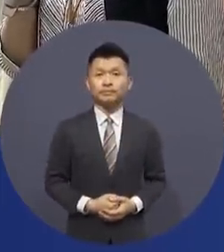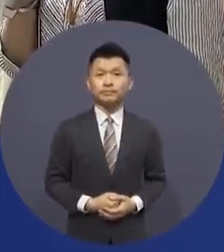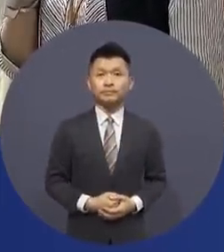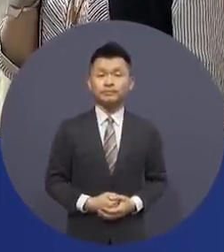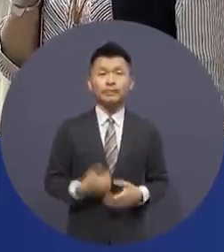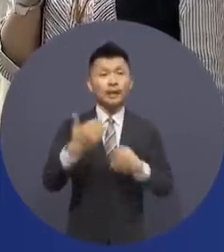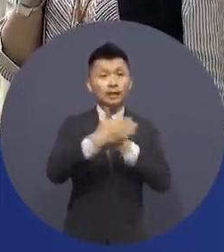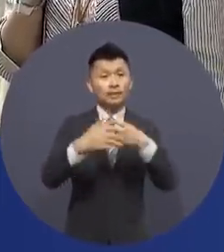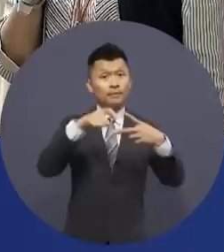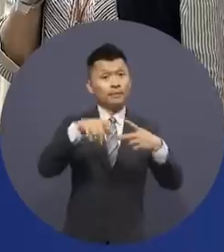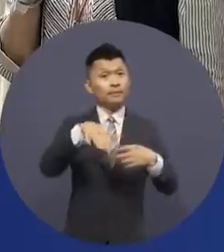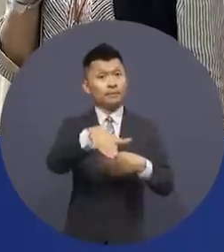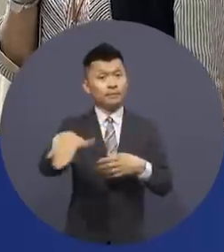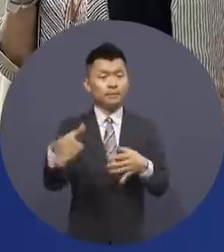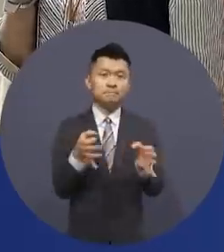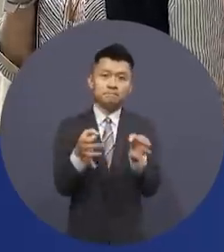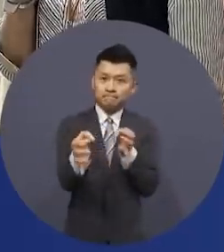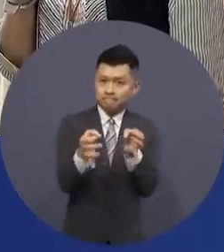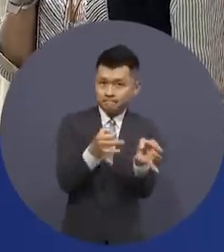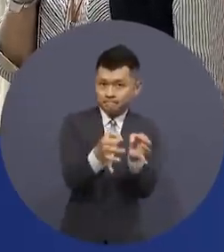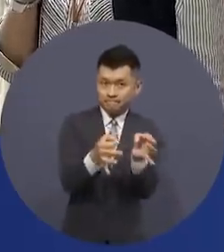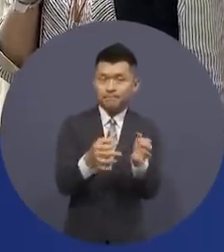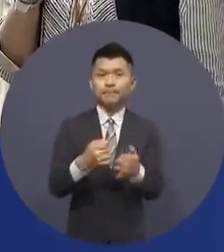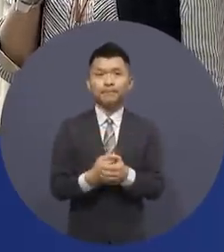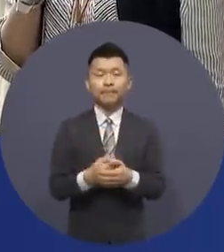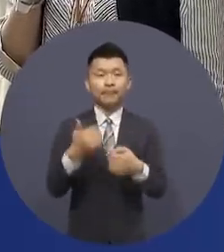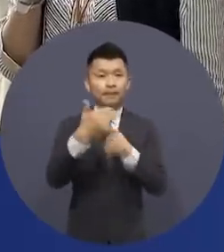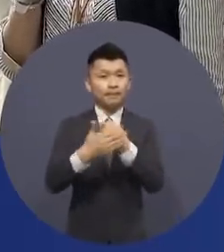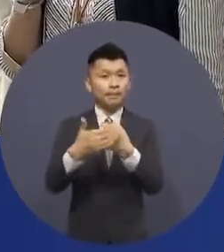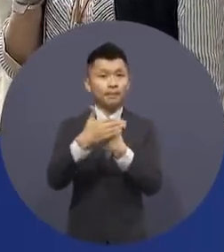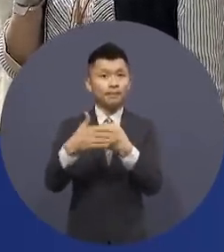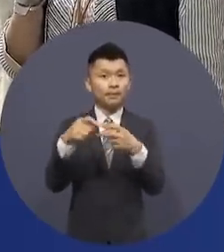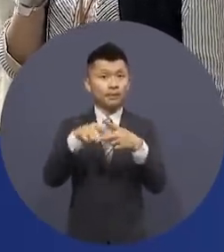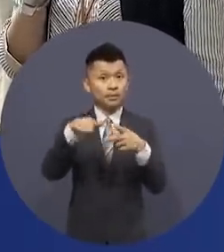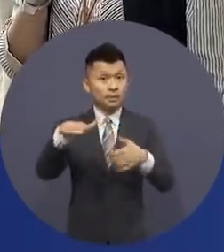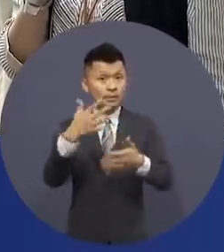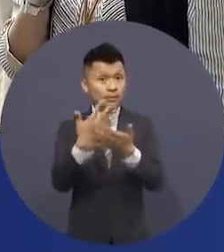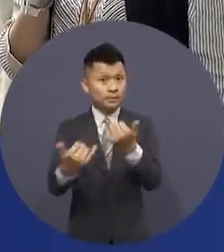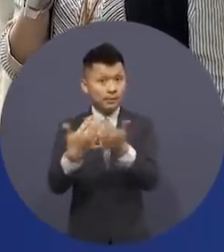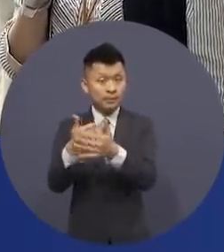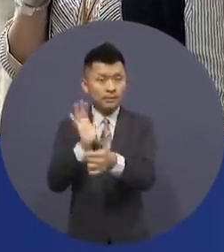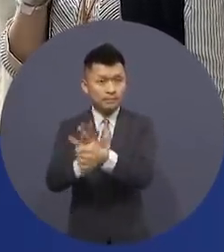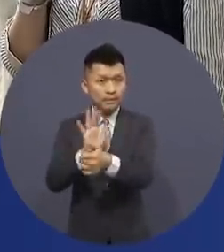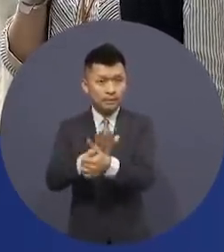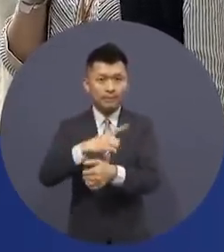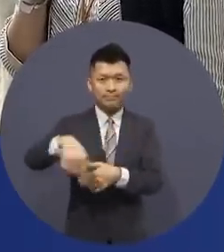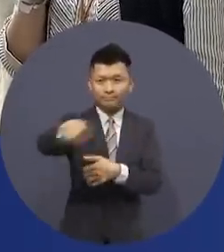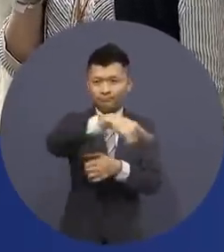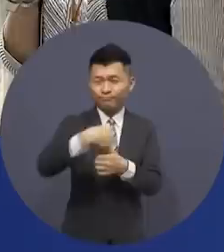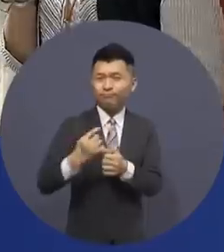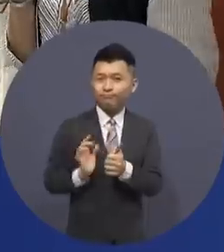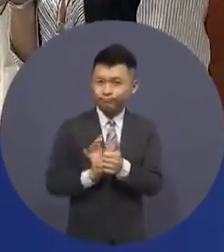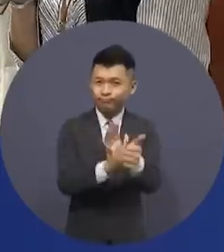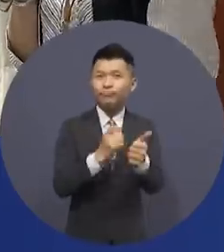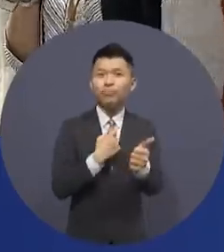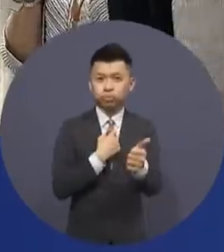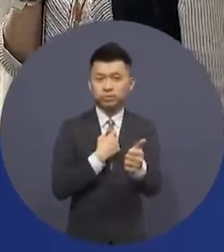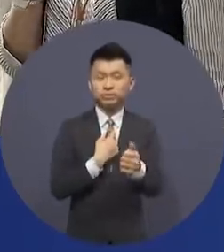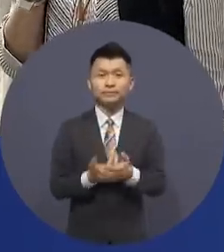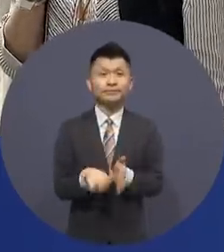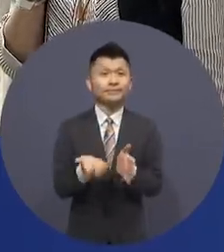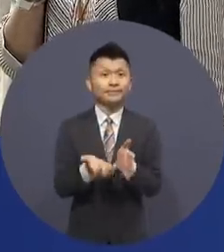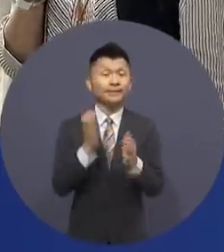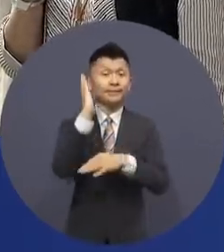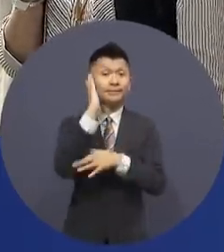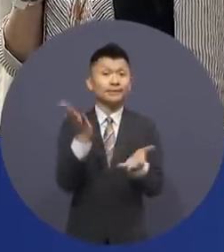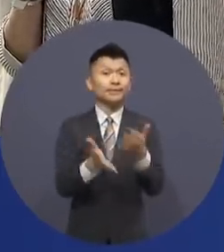庇护工厂的这个经营跟这个庇护学员的这个协助其实很需要大家的支持。那刚刚就如同政